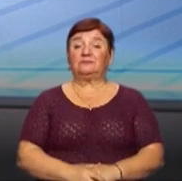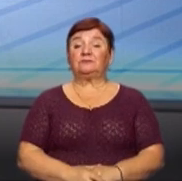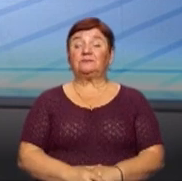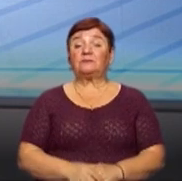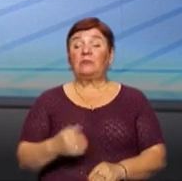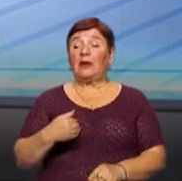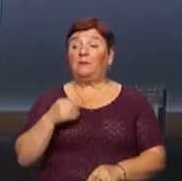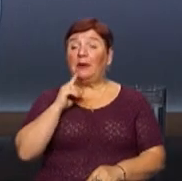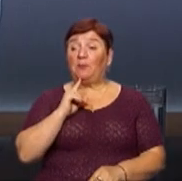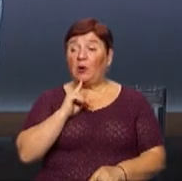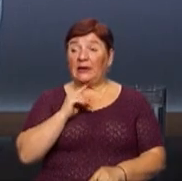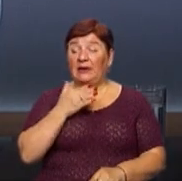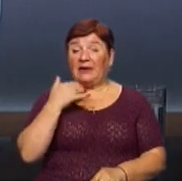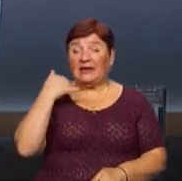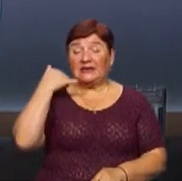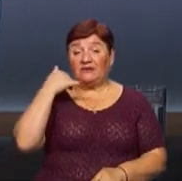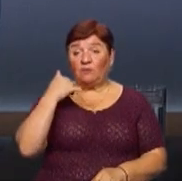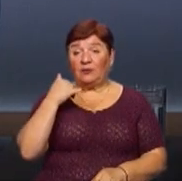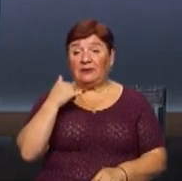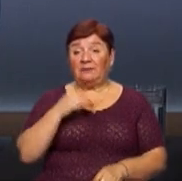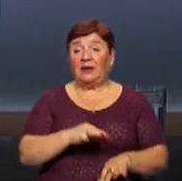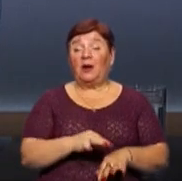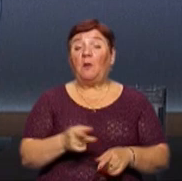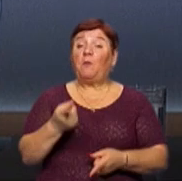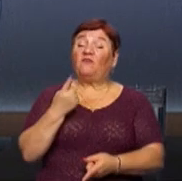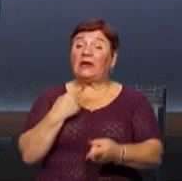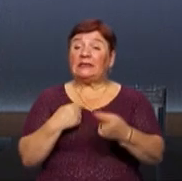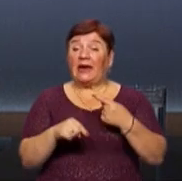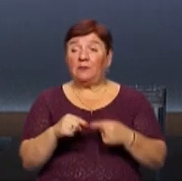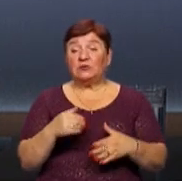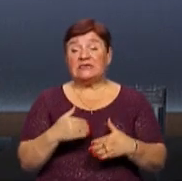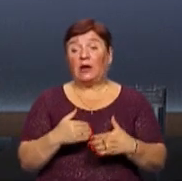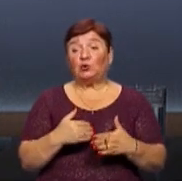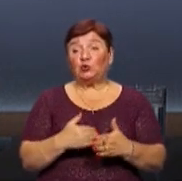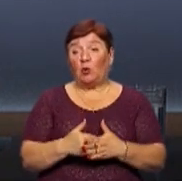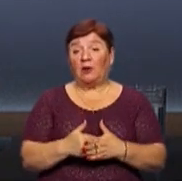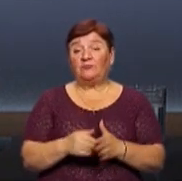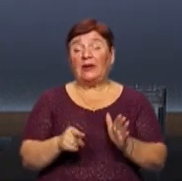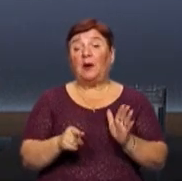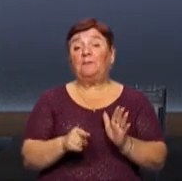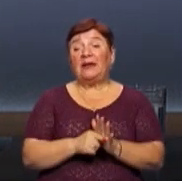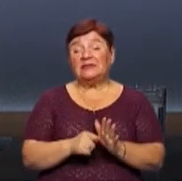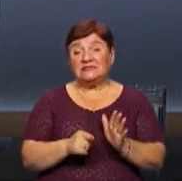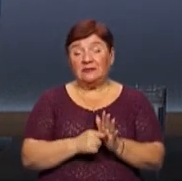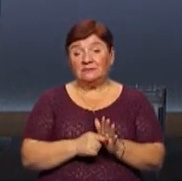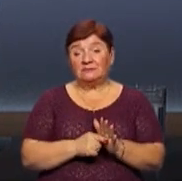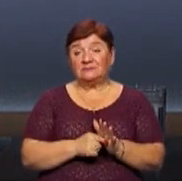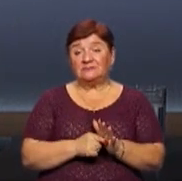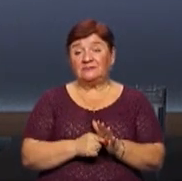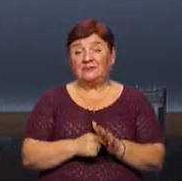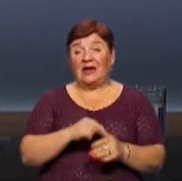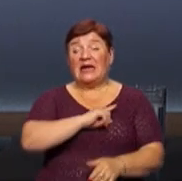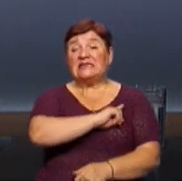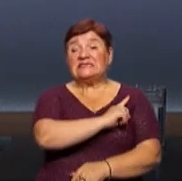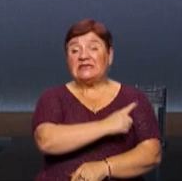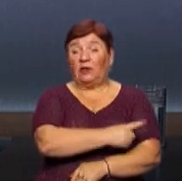А ми поки, якщо немає телефонних дзвіночків, ми повертаємося до пенсій